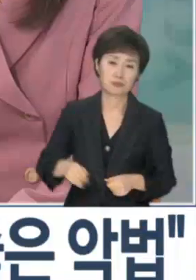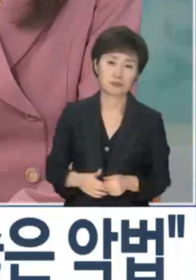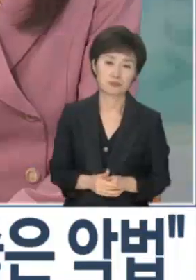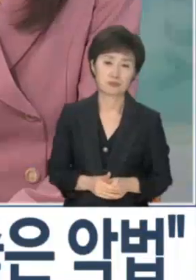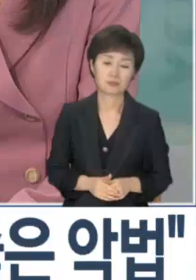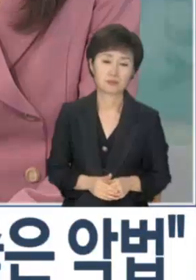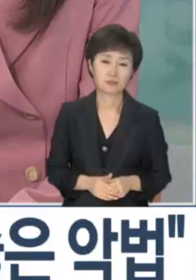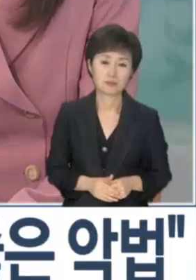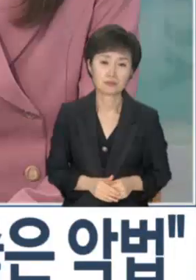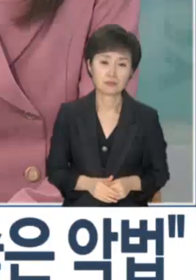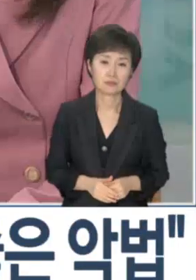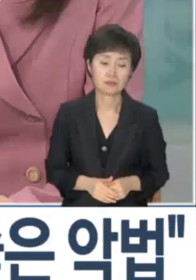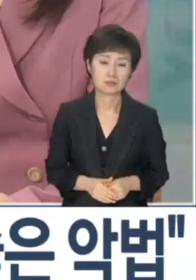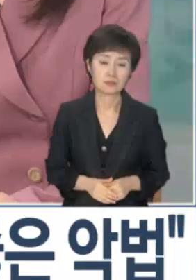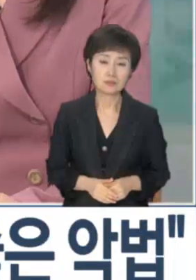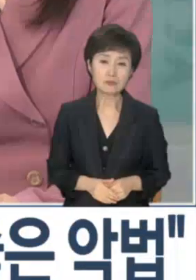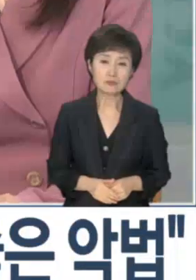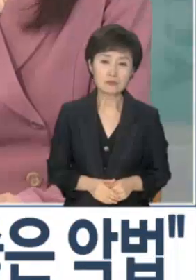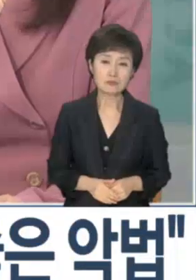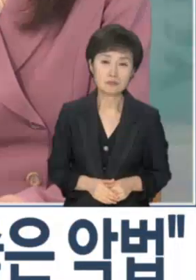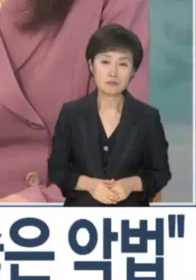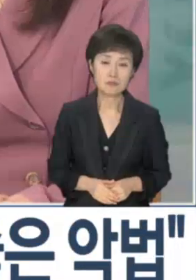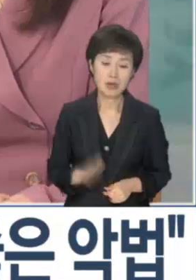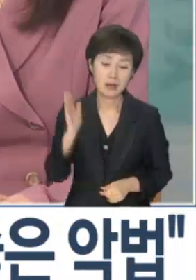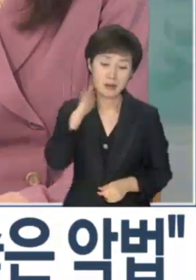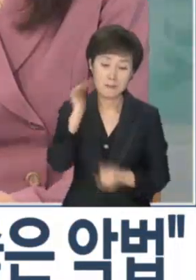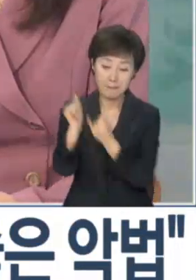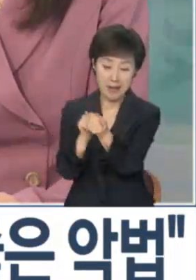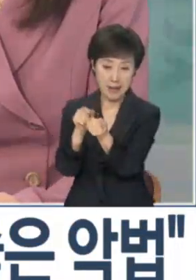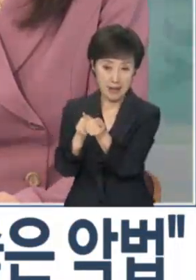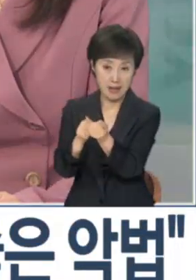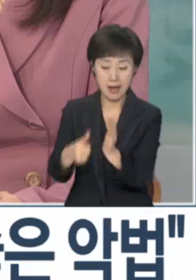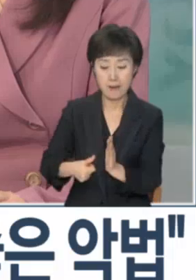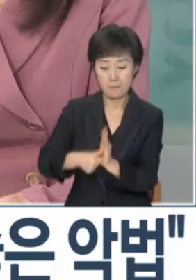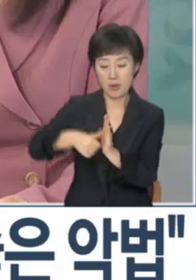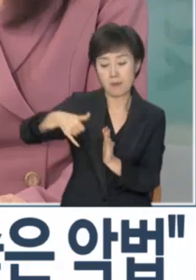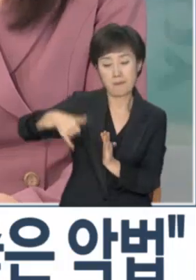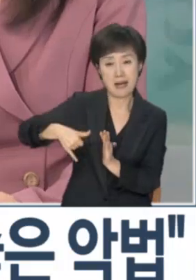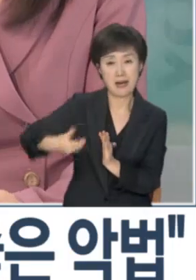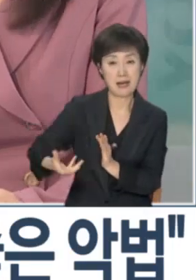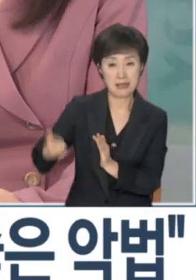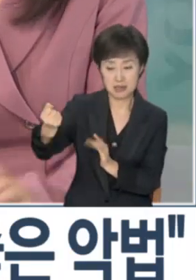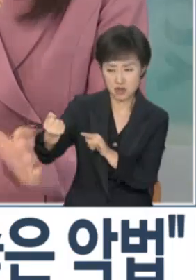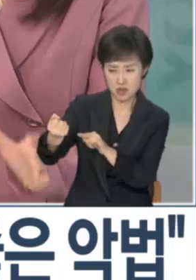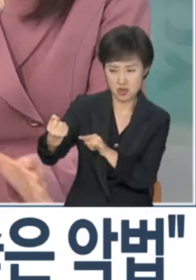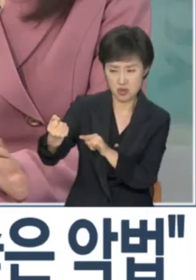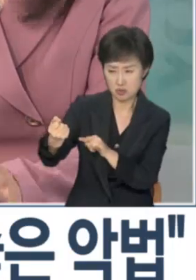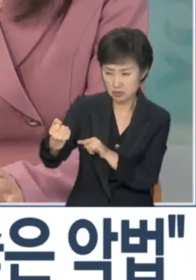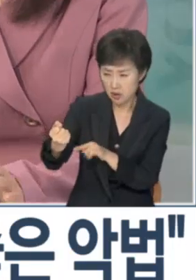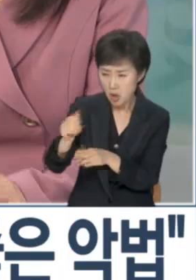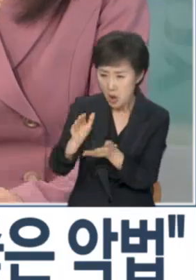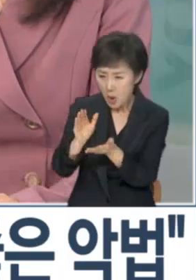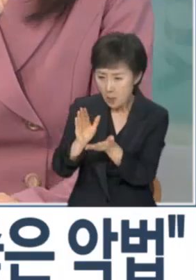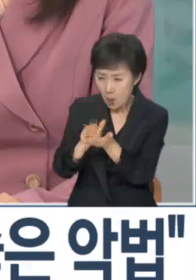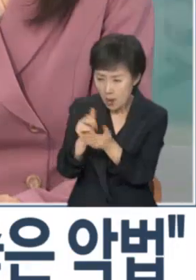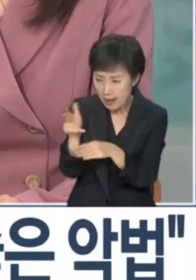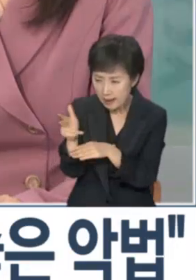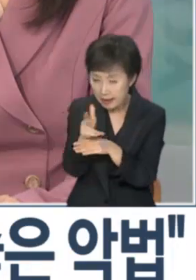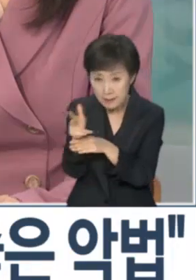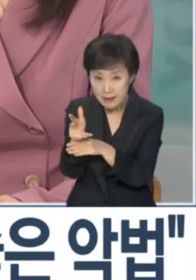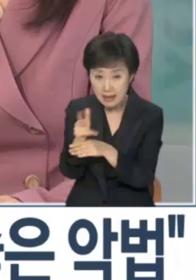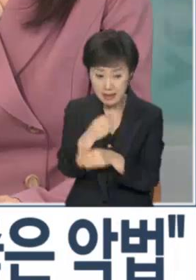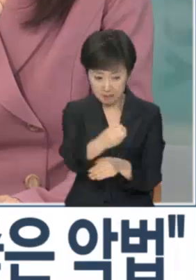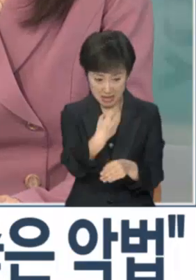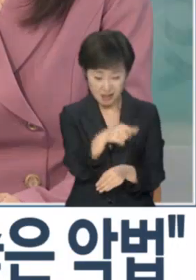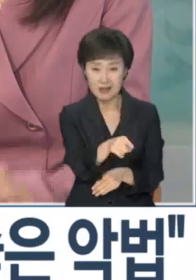아닌가라는 생각이 들고요. 사실 그리고 김건희 여사가 명품백을 수수했다라는 의혹과 관련해서는 이제 뭐 몰카가 아니겠느냐 뭐 이런 취지로